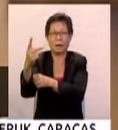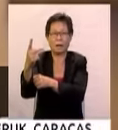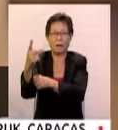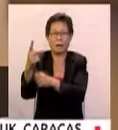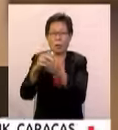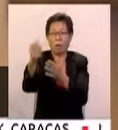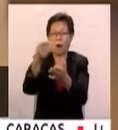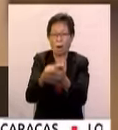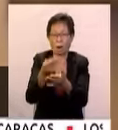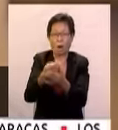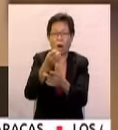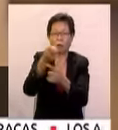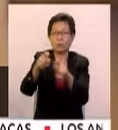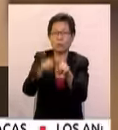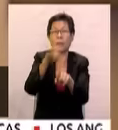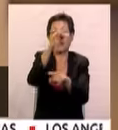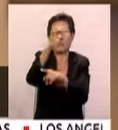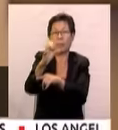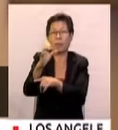$200,000 Amerika atau bersamaan